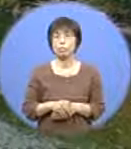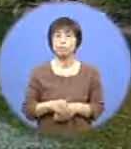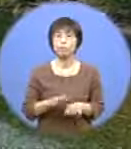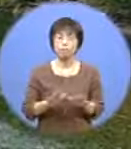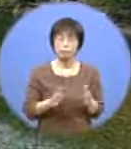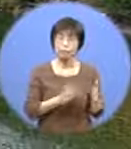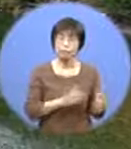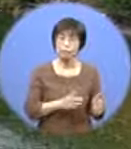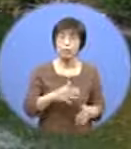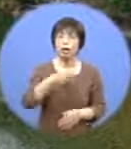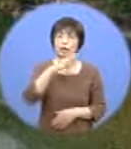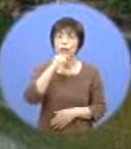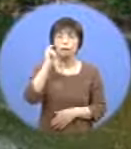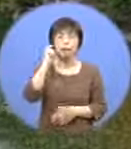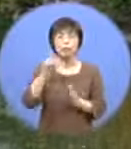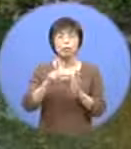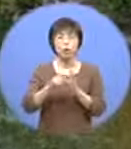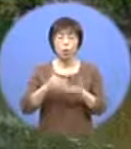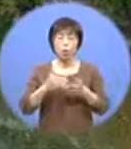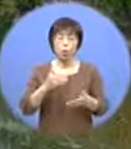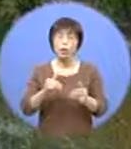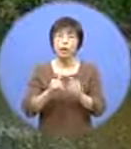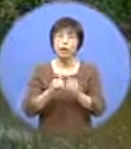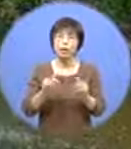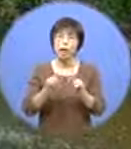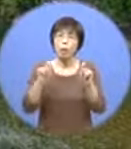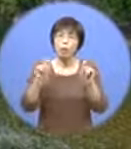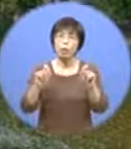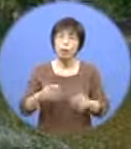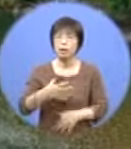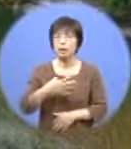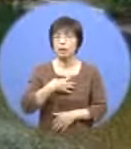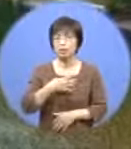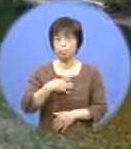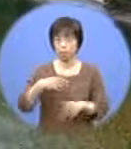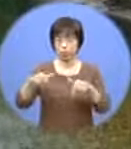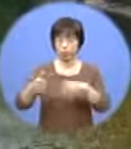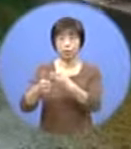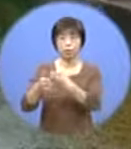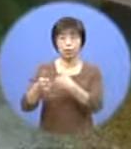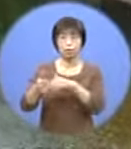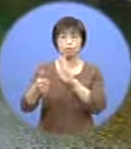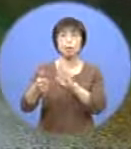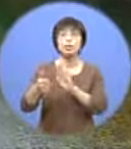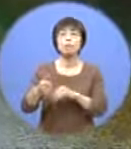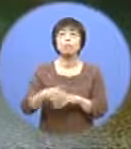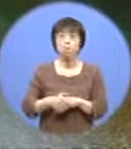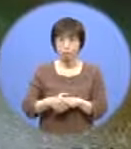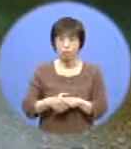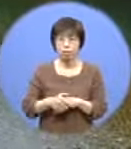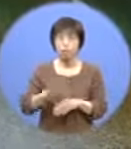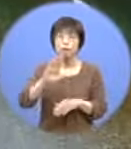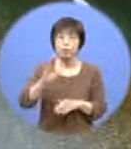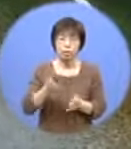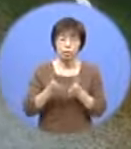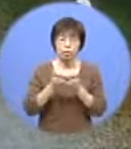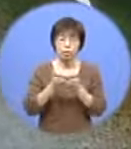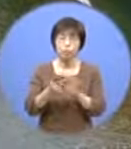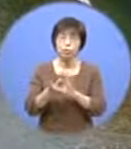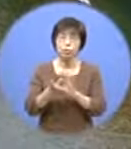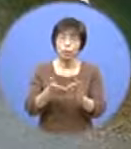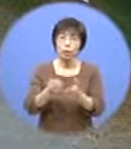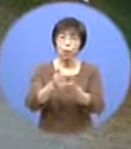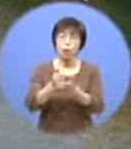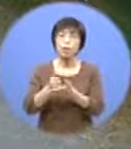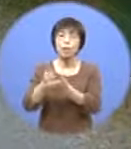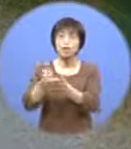年齢を考えると後継者が一番心配だと話す西さん。渡し船を利用するお客さんの声が一